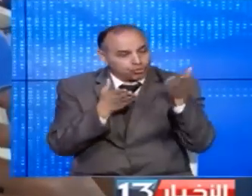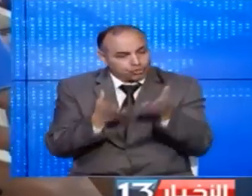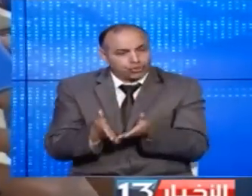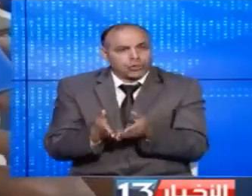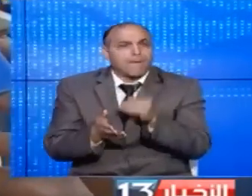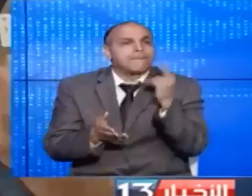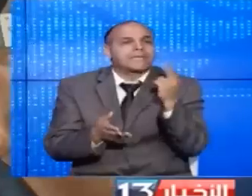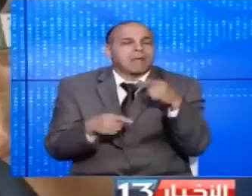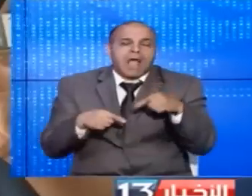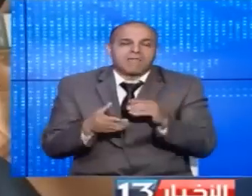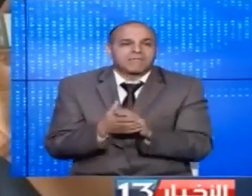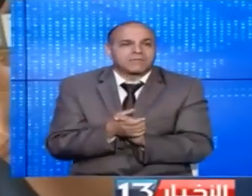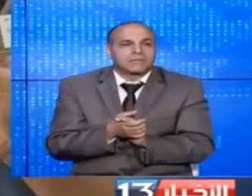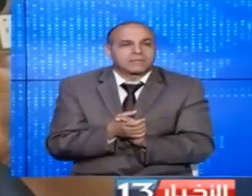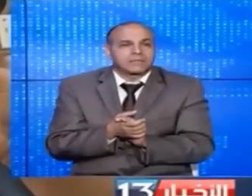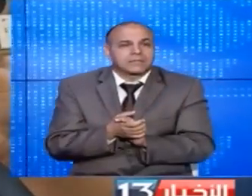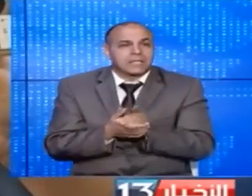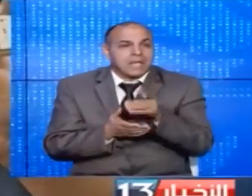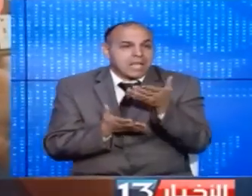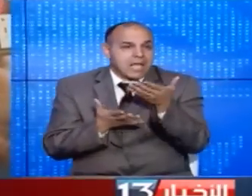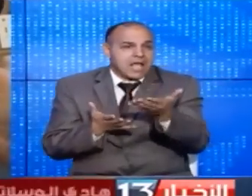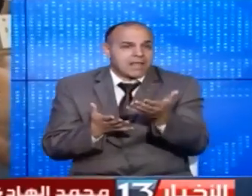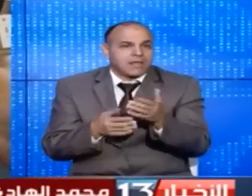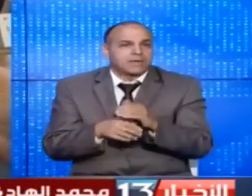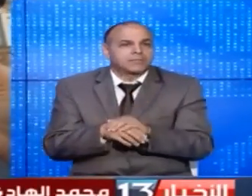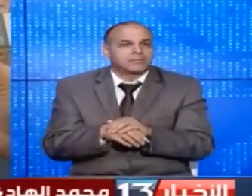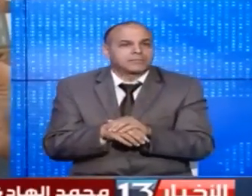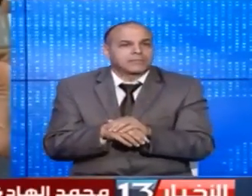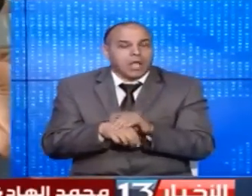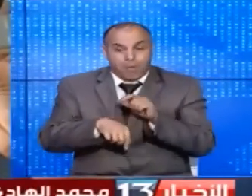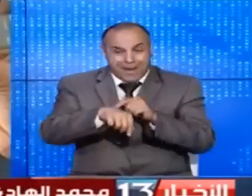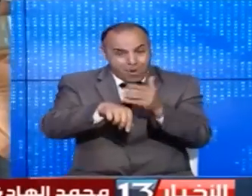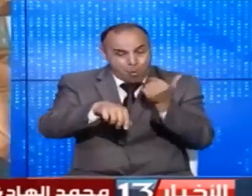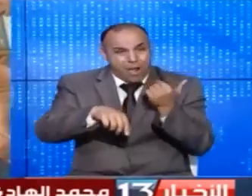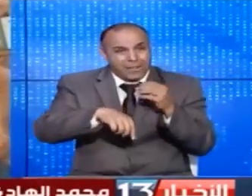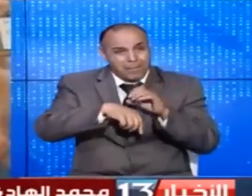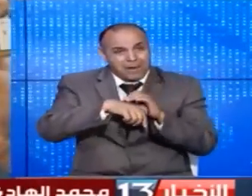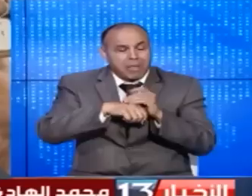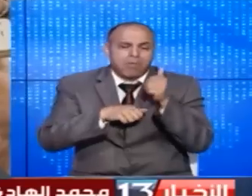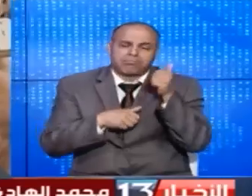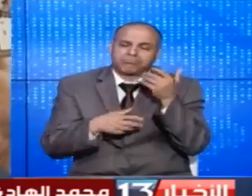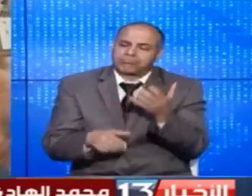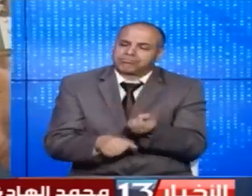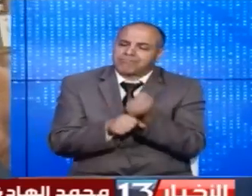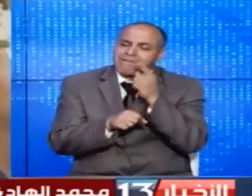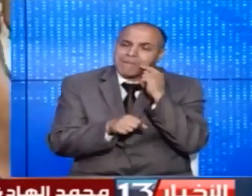وما يلزمهاش تخاف. أكثر ما تفتن بصفة مبكرة أحسن حاجة، خاطر اليوم هو توا